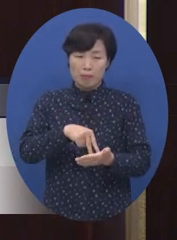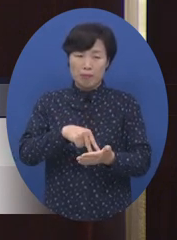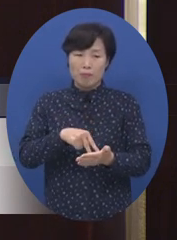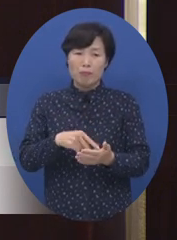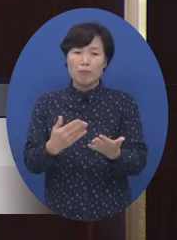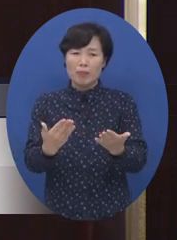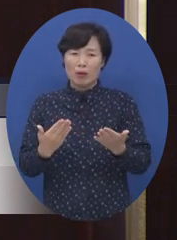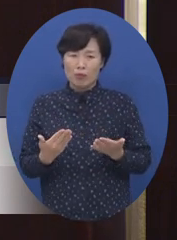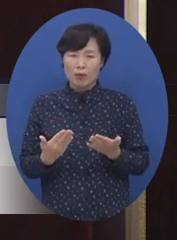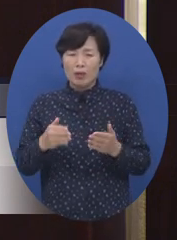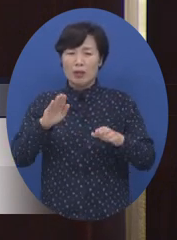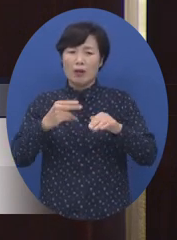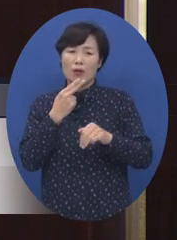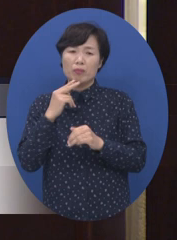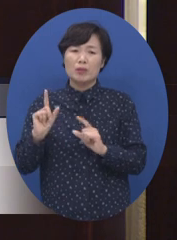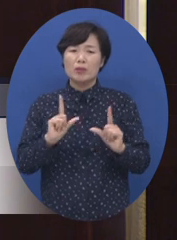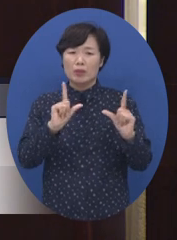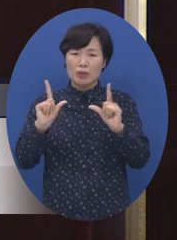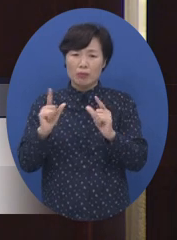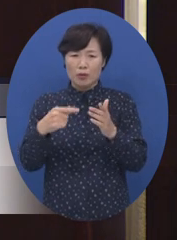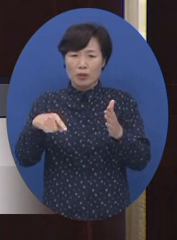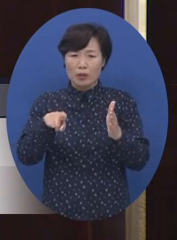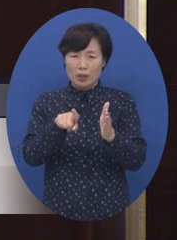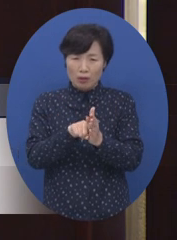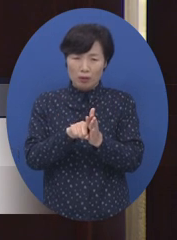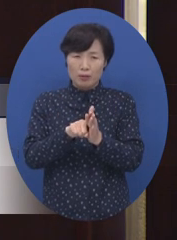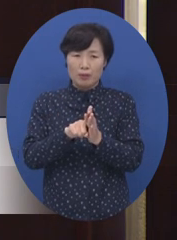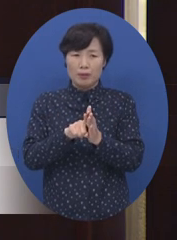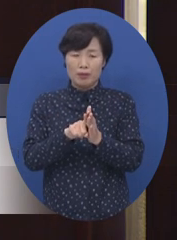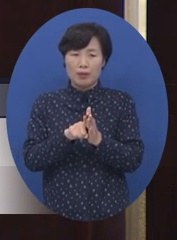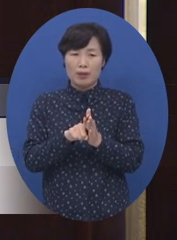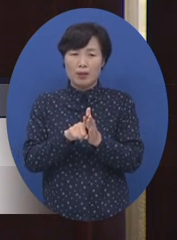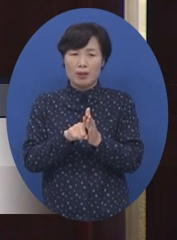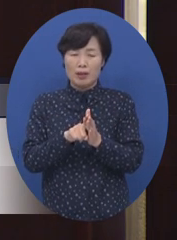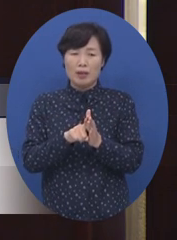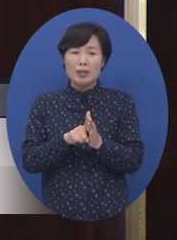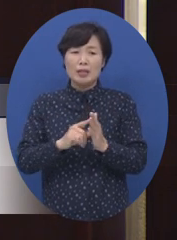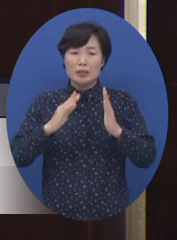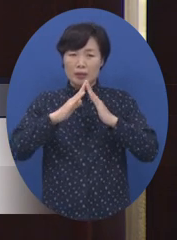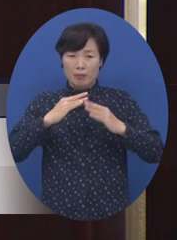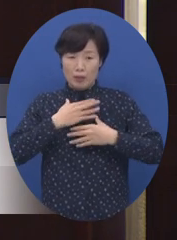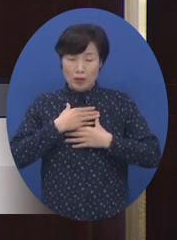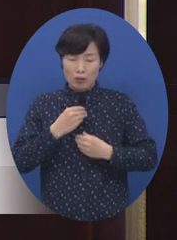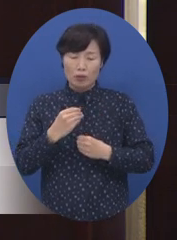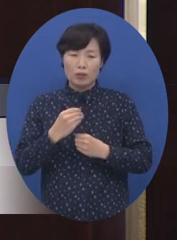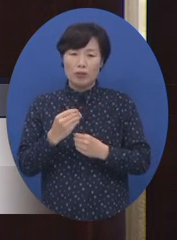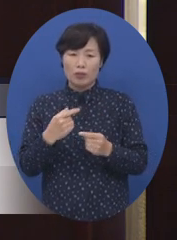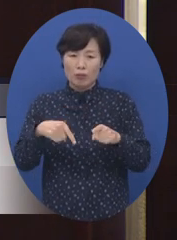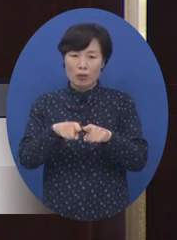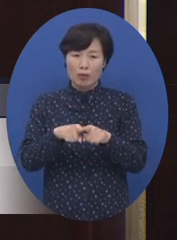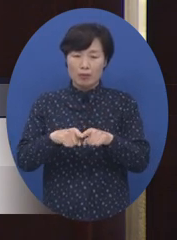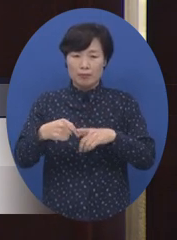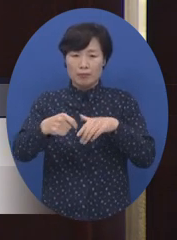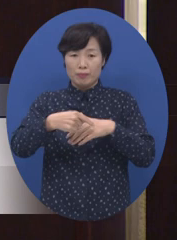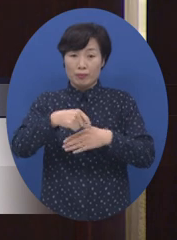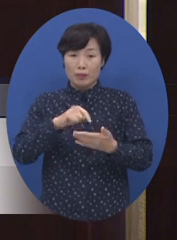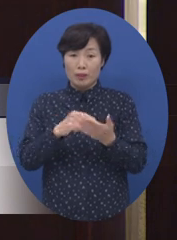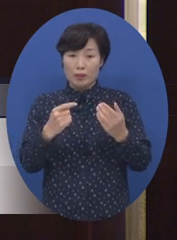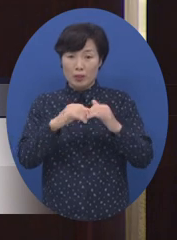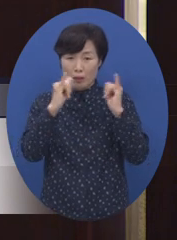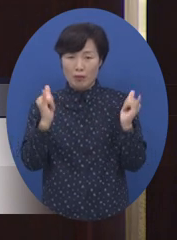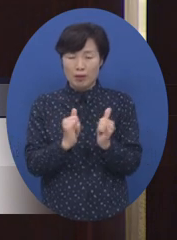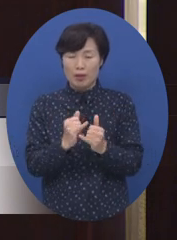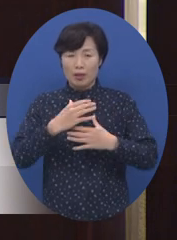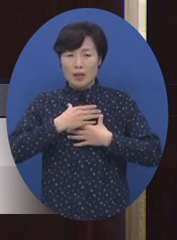수 있는 실질적인 주거사다리 구축을 위하여 물리적 주거 안정과 더불어 심리사회적 안정 및